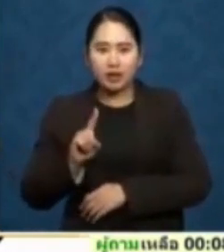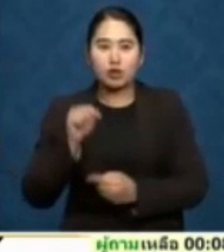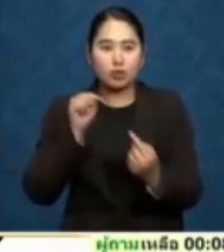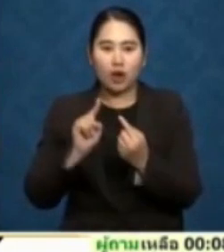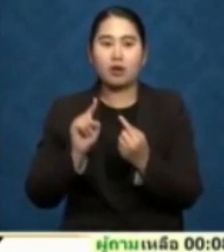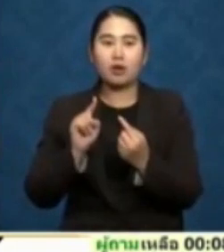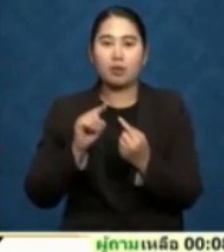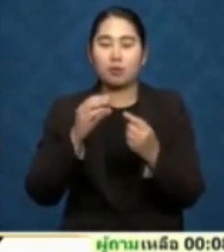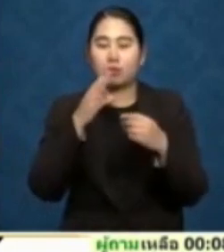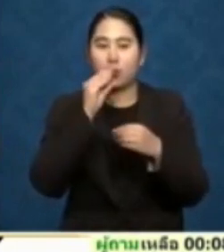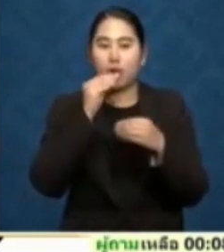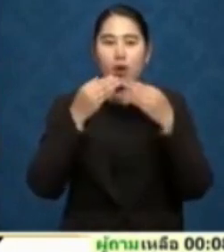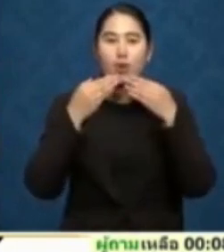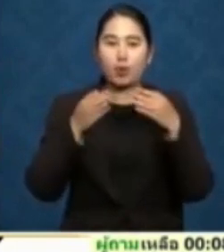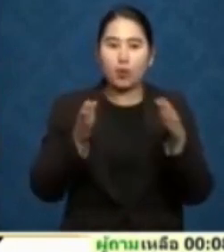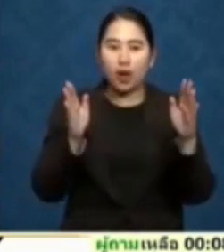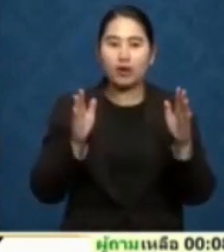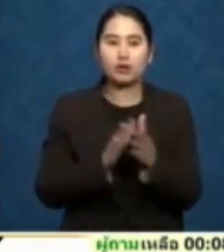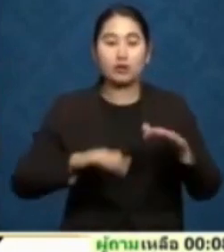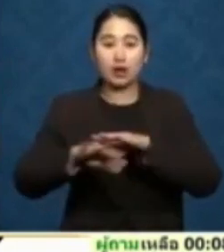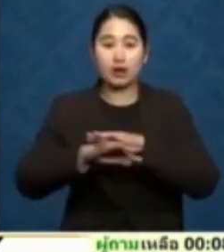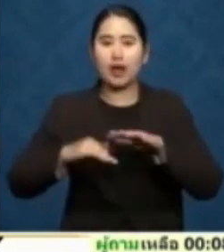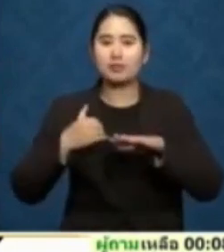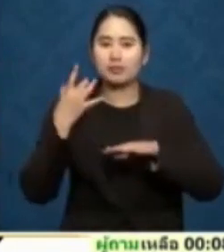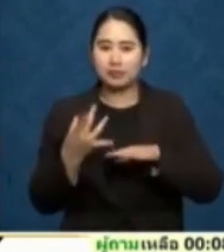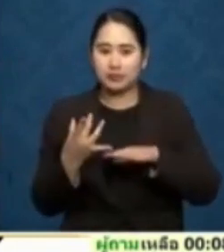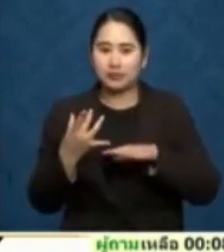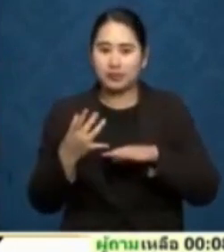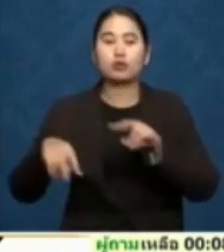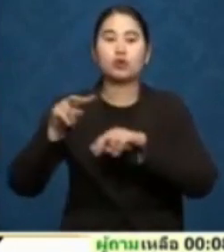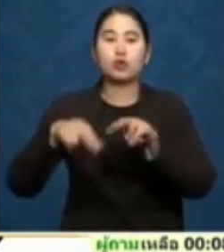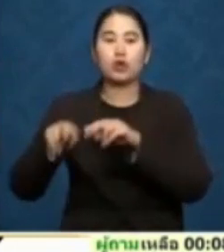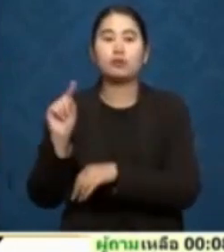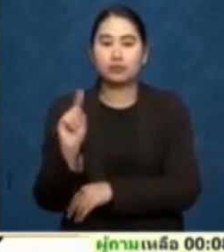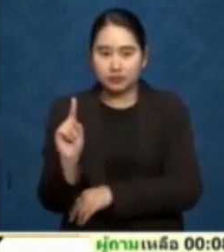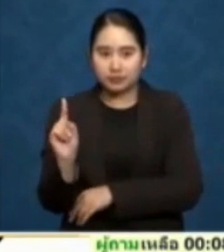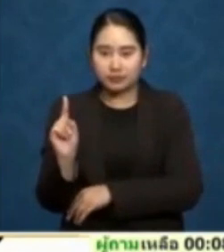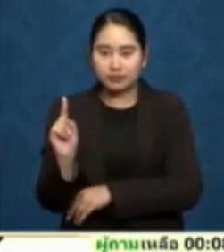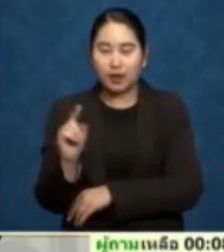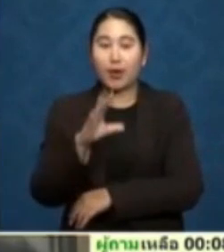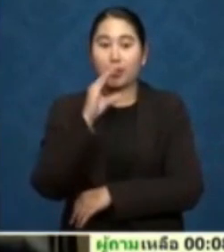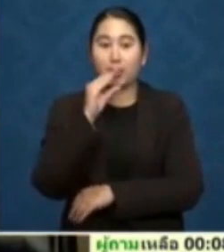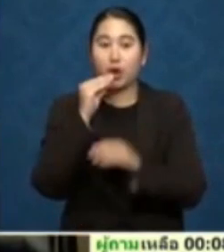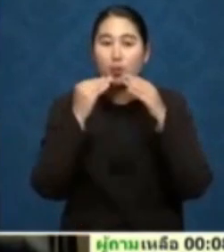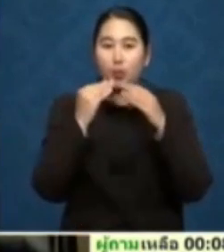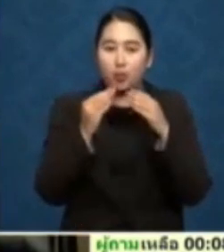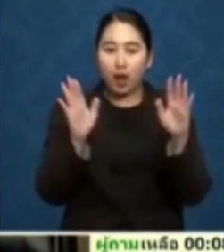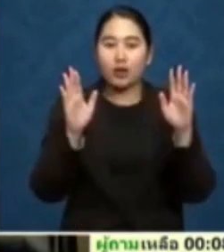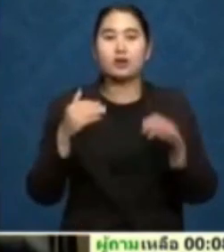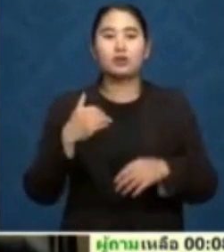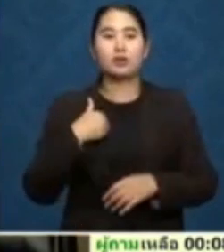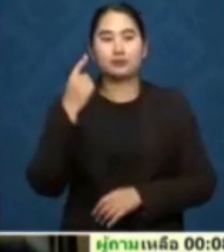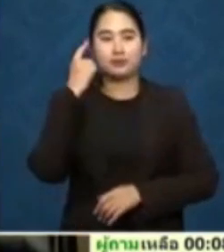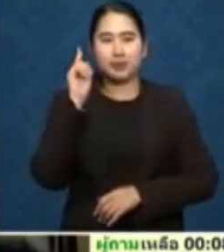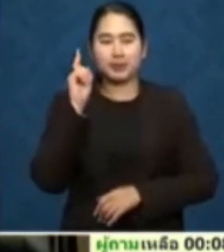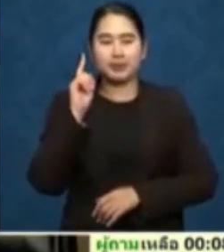ๆไปแล้วมันมีหลักฐานอะไรอย่างไรที่มันจะไปตรวจสอบได้ถ้าพูดกวาดรวมไปอย่างนั้นนะผมว่ามันไม่ได้สร้างสร